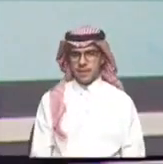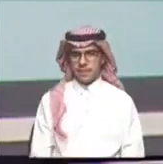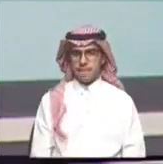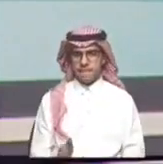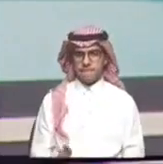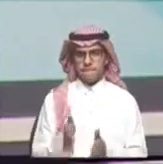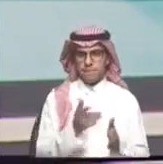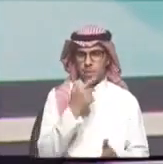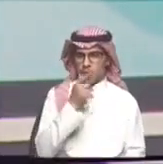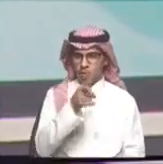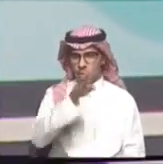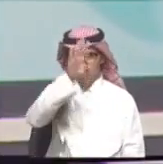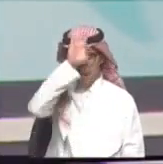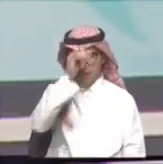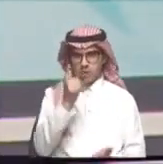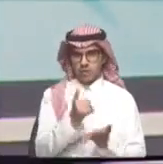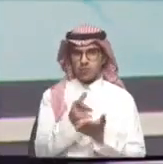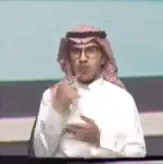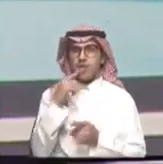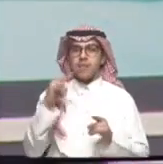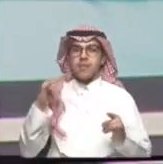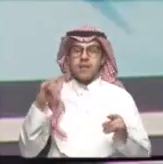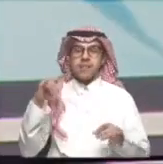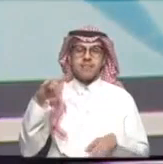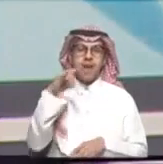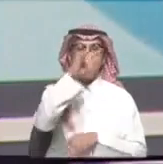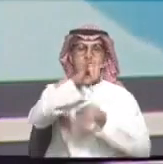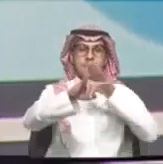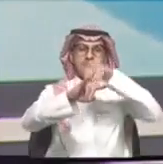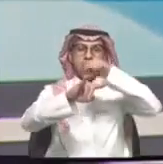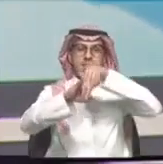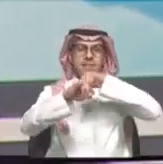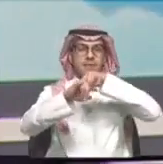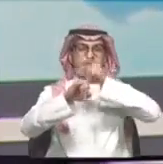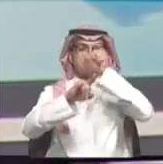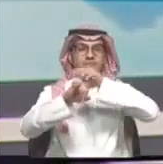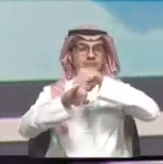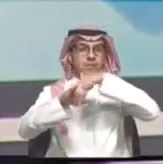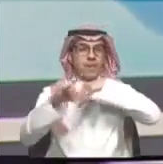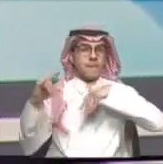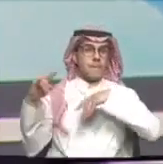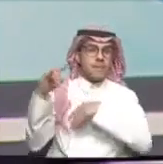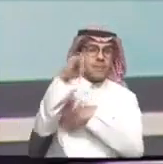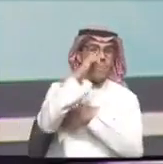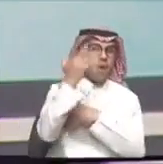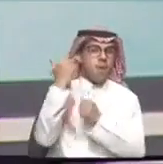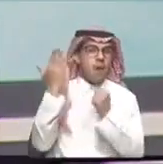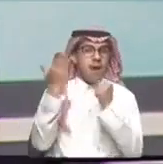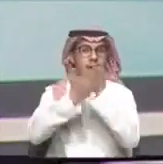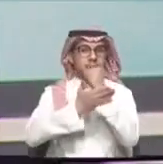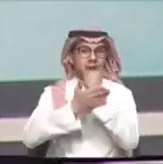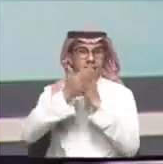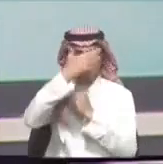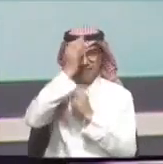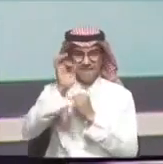واستعرض المالكي خلال المؤتمر صور للطائرة من دون طيار التي أطلقتها الميليشيات من مطار صنعاء باتجاه مطار أبها، مؤكدا